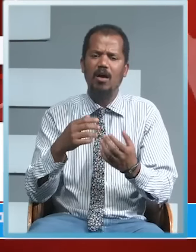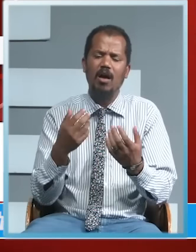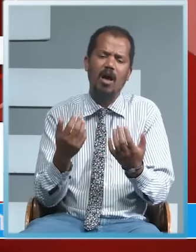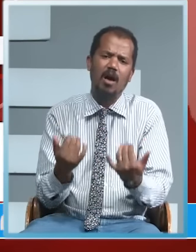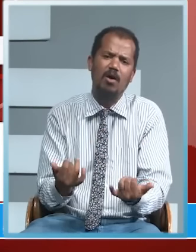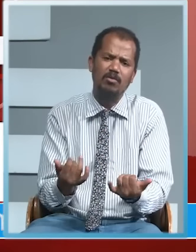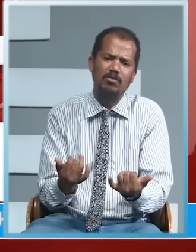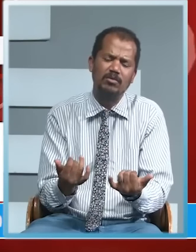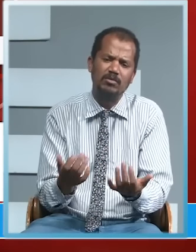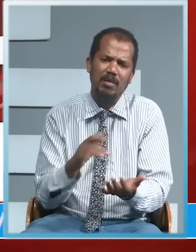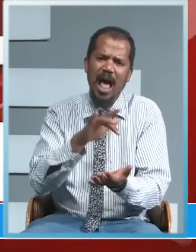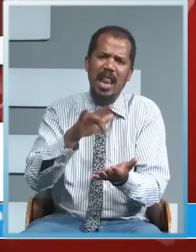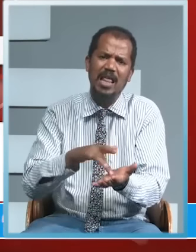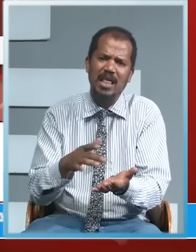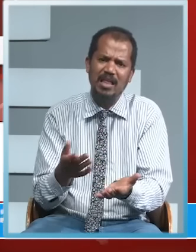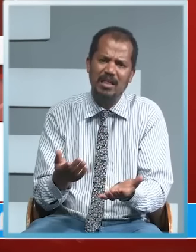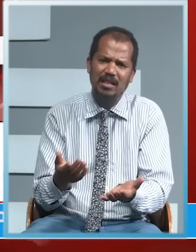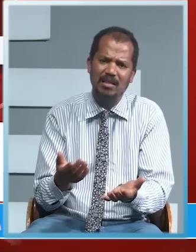አናውቅም።